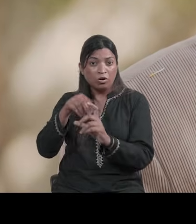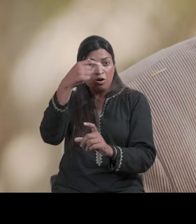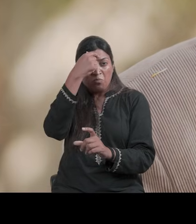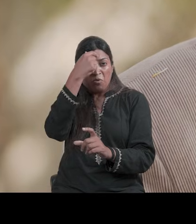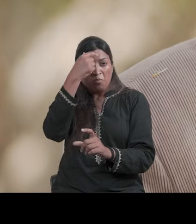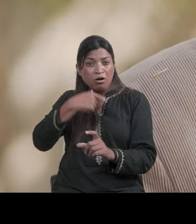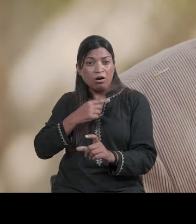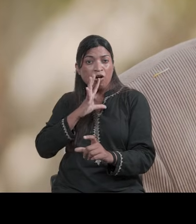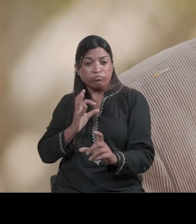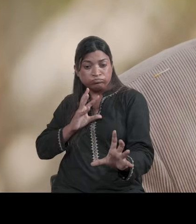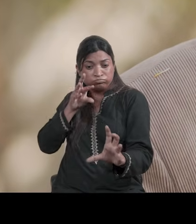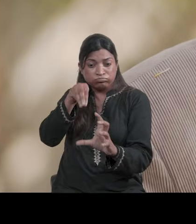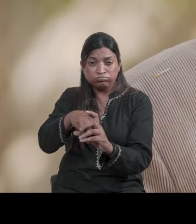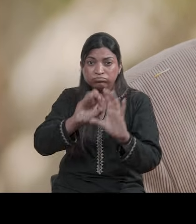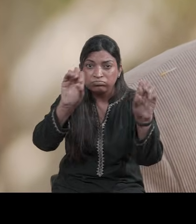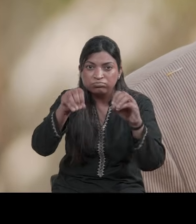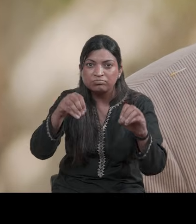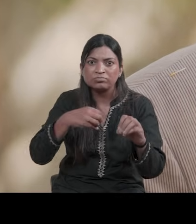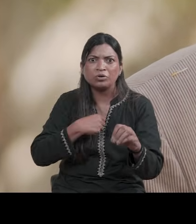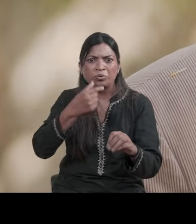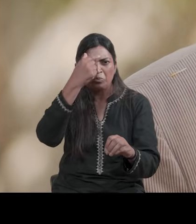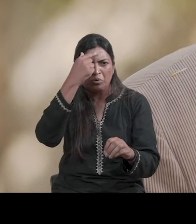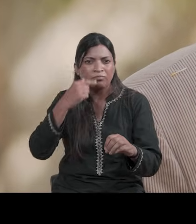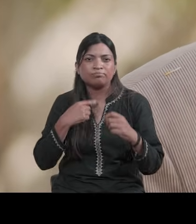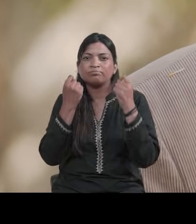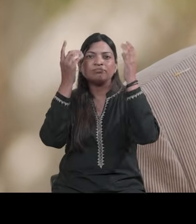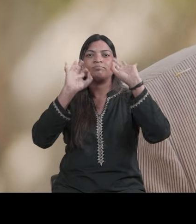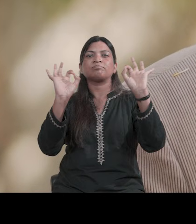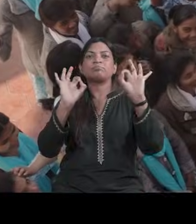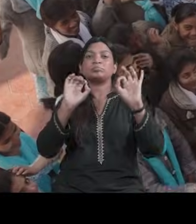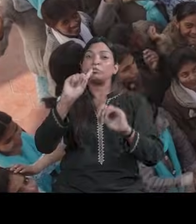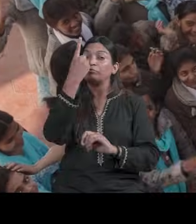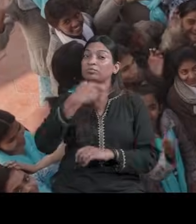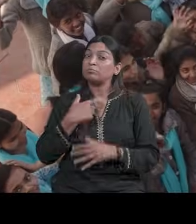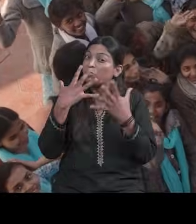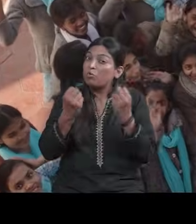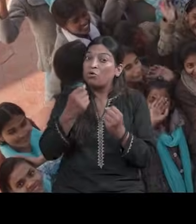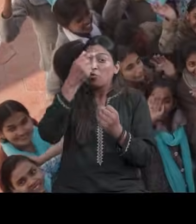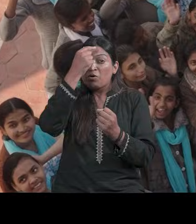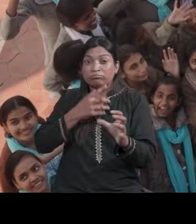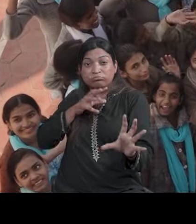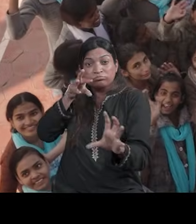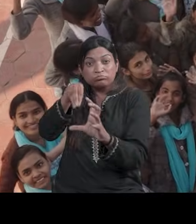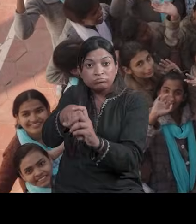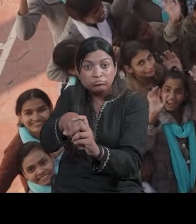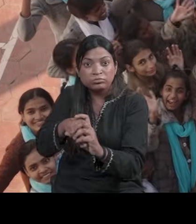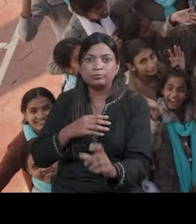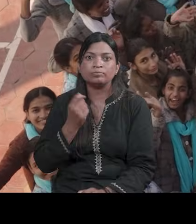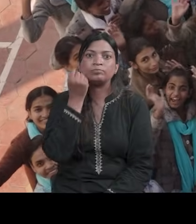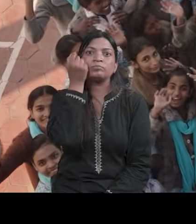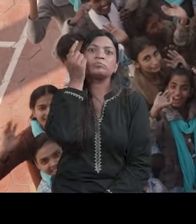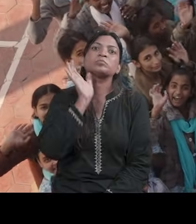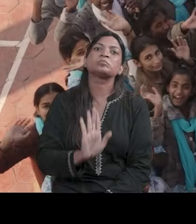तो सबसे मेन चीज़ है कि हमें पहले उनके जूते में पैर डाल के देखना पड़ेगा। हम उनके साथ एम्पैथेटिक होना तो बहुत बड़ी